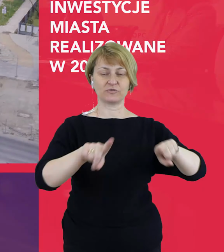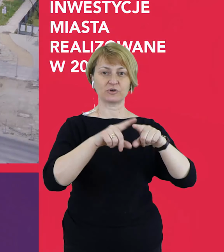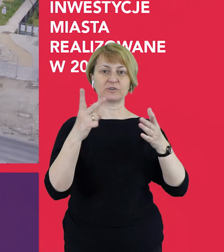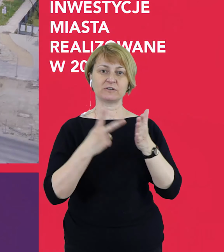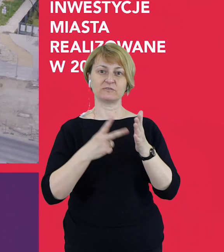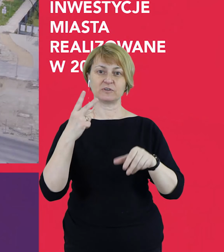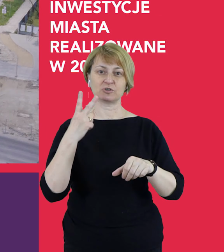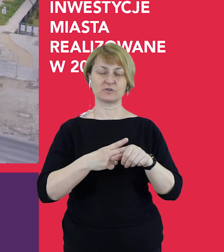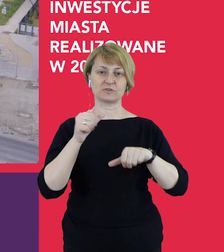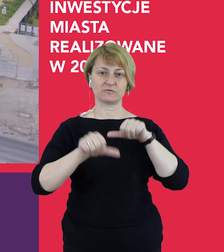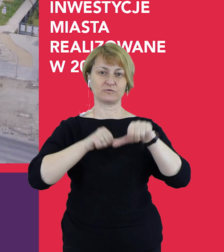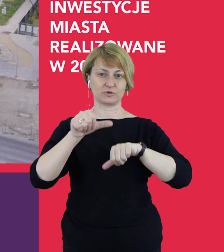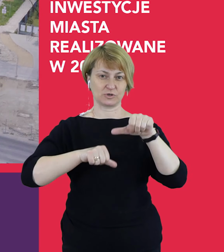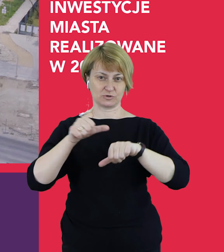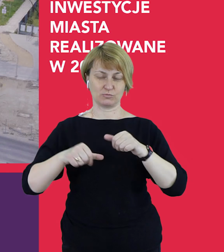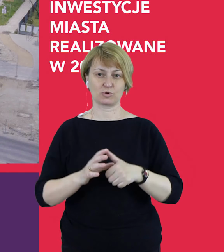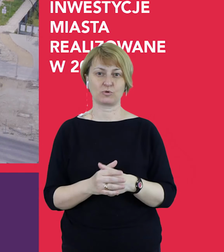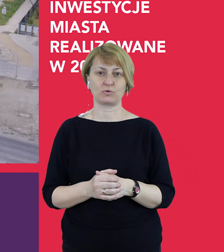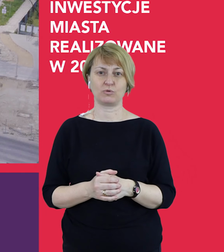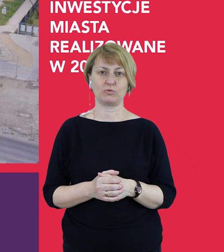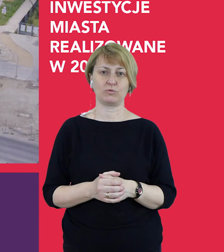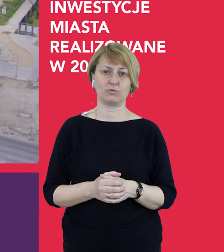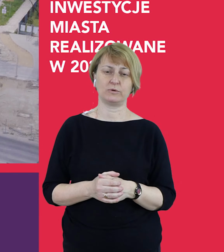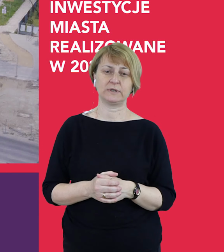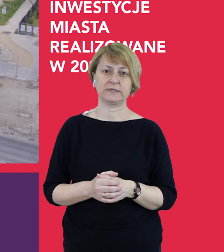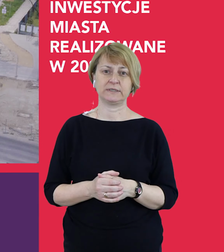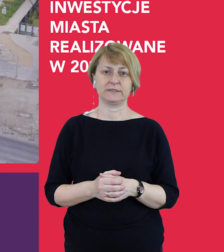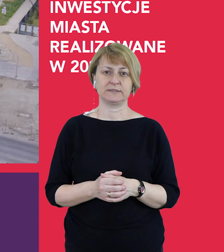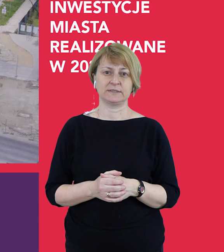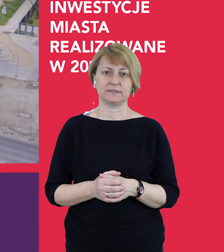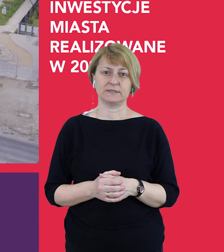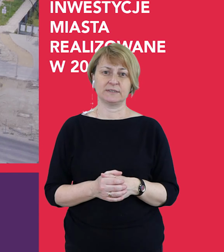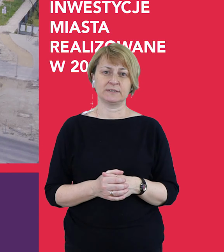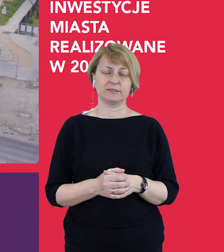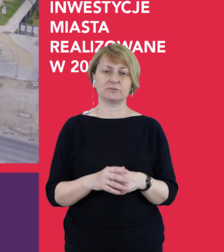miasta zrealizowane w 2020 roku. To jest